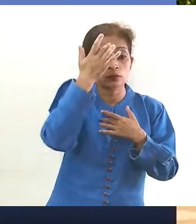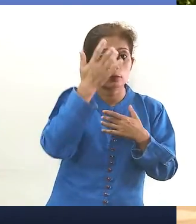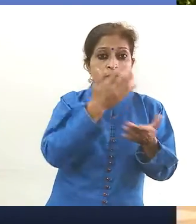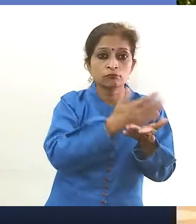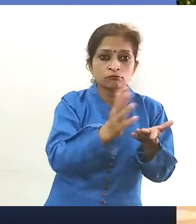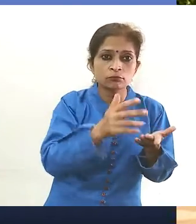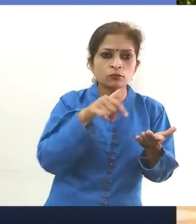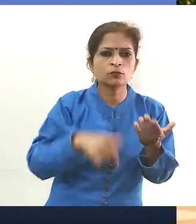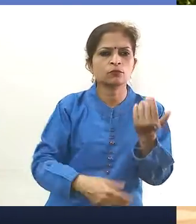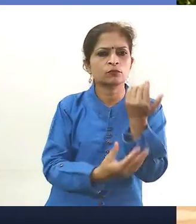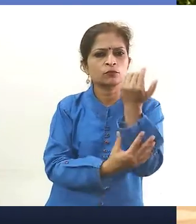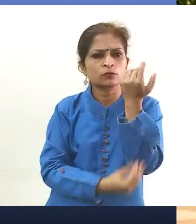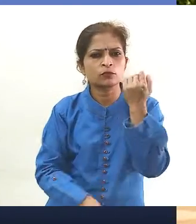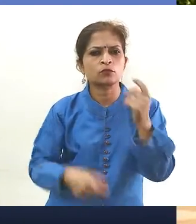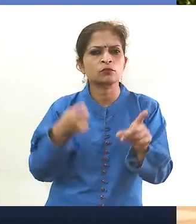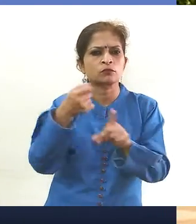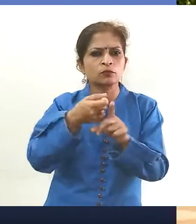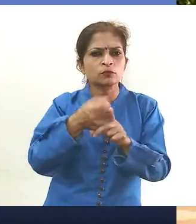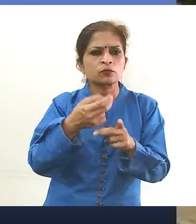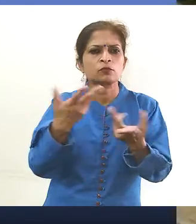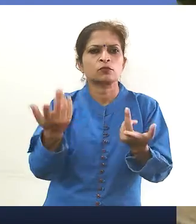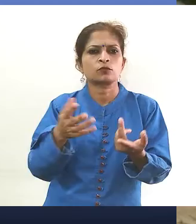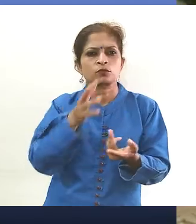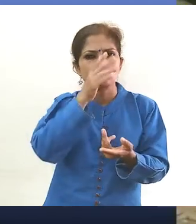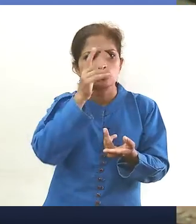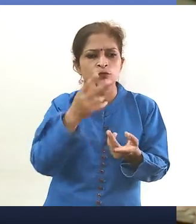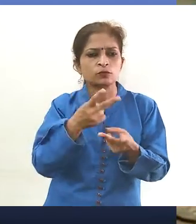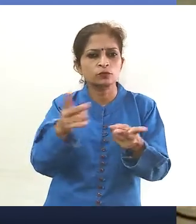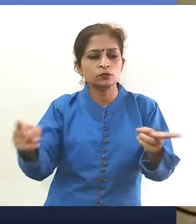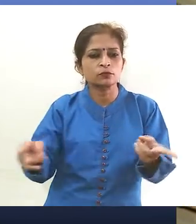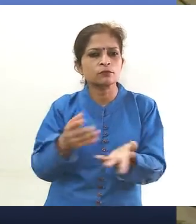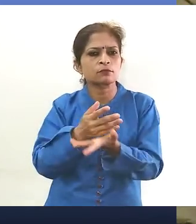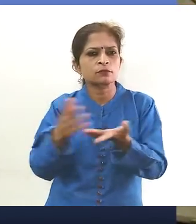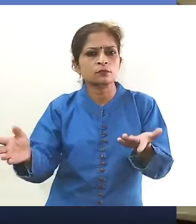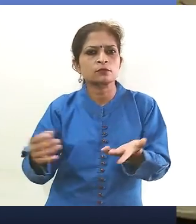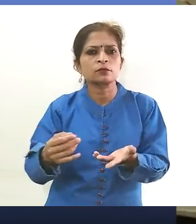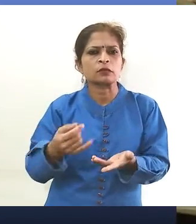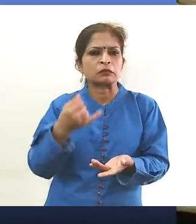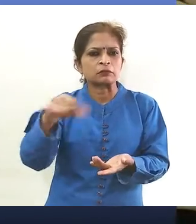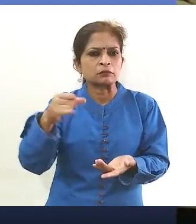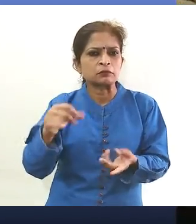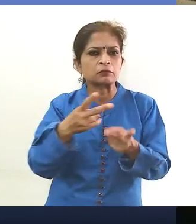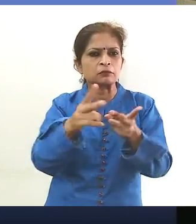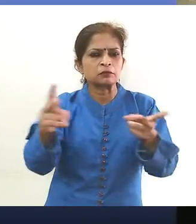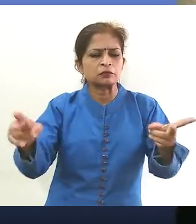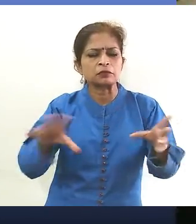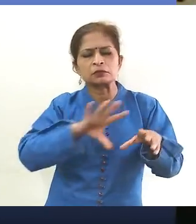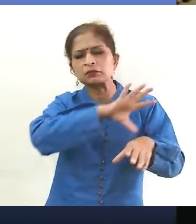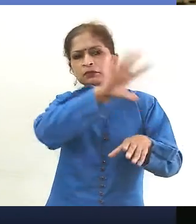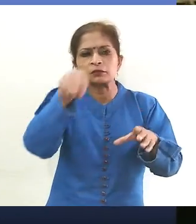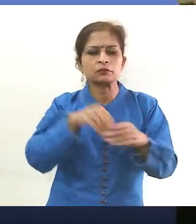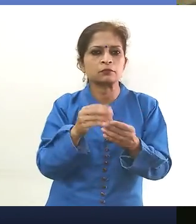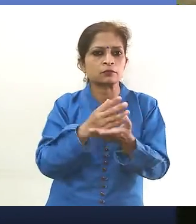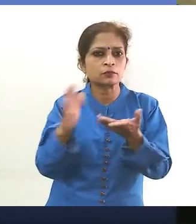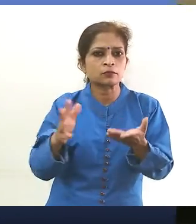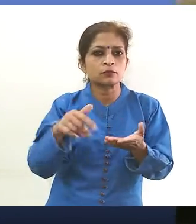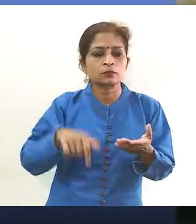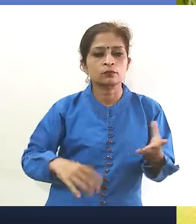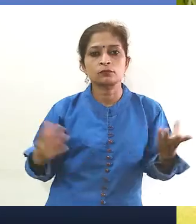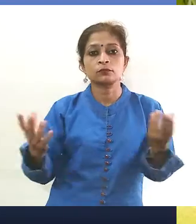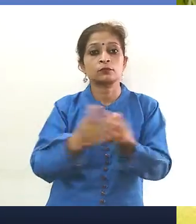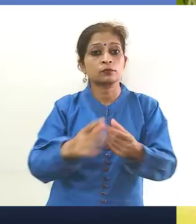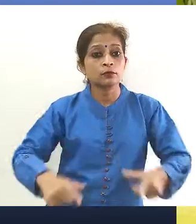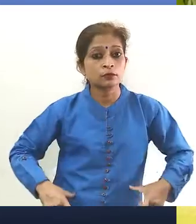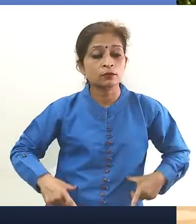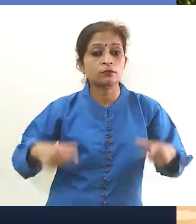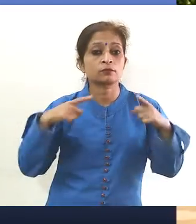मुक्त, एक दुख, दरिद्रता, हिंसा, झूठ, बेईमानी मुक्त, सब प्रकार की अशुचिताओं से मुक्त, परम वैभवशाली हमारा जीवन,